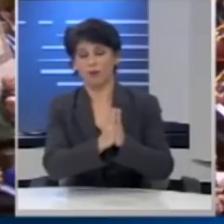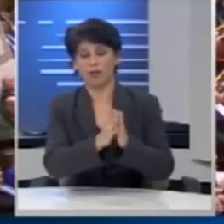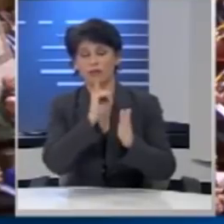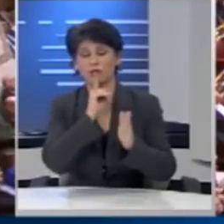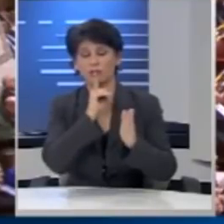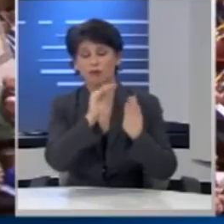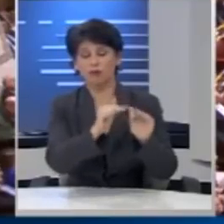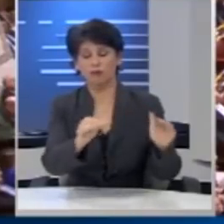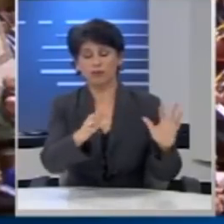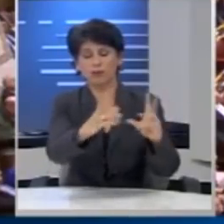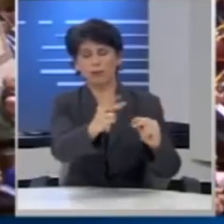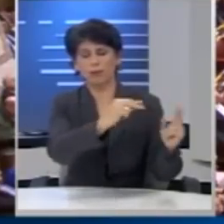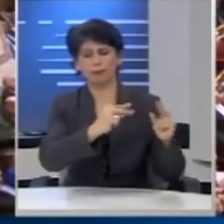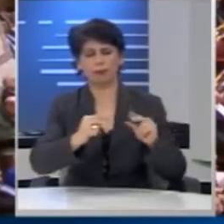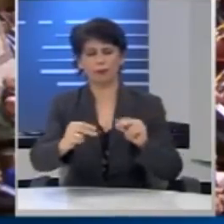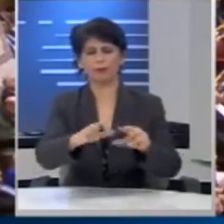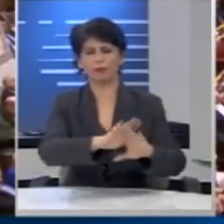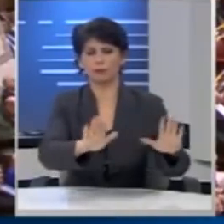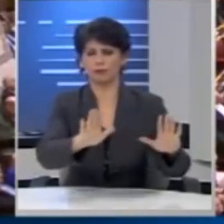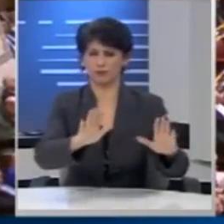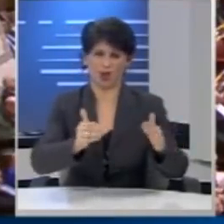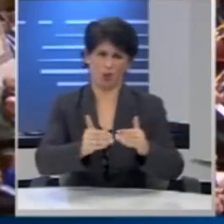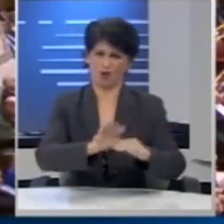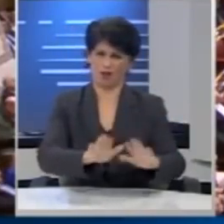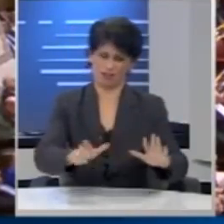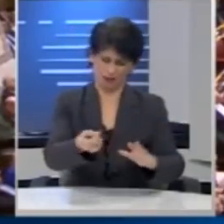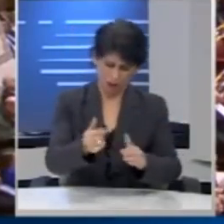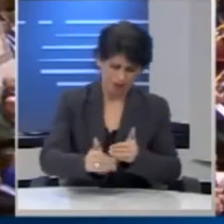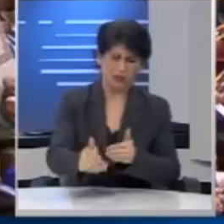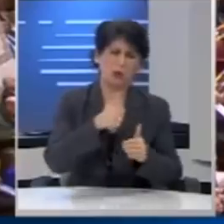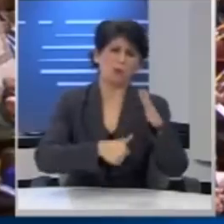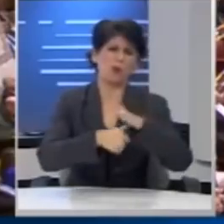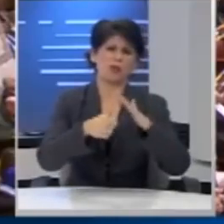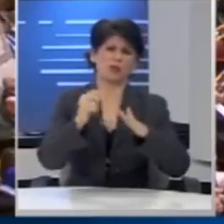Παρακαλώ, μην ξεπερνάτε τα όρια.